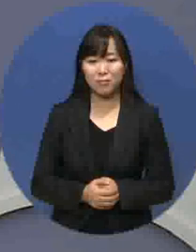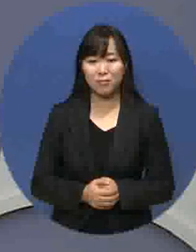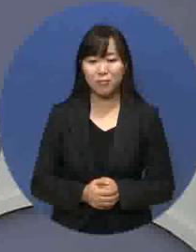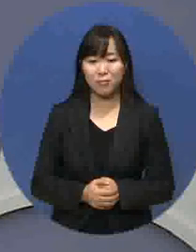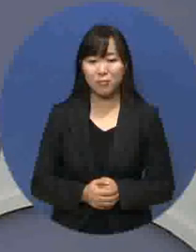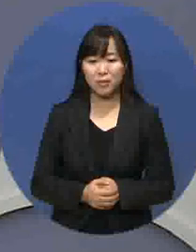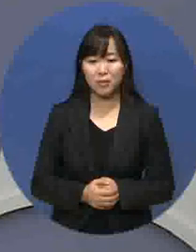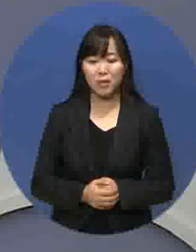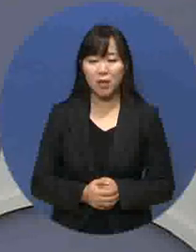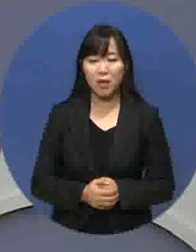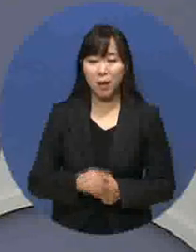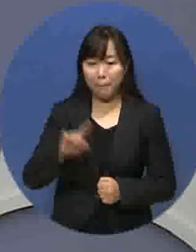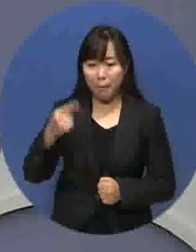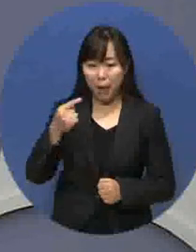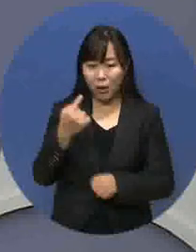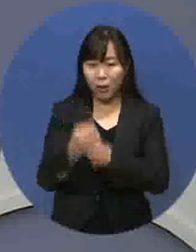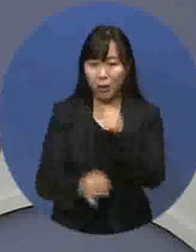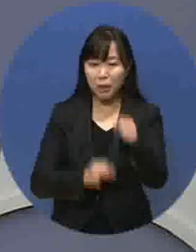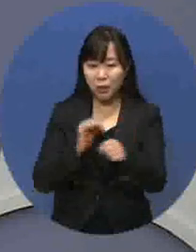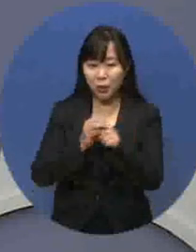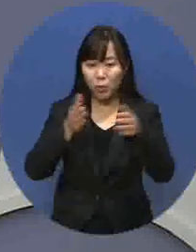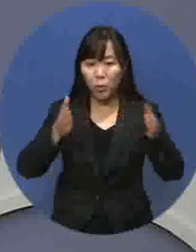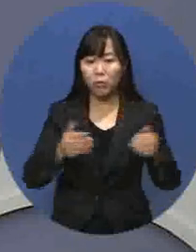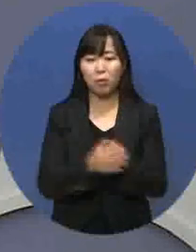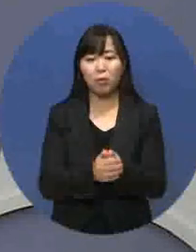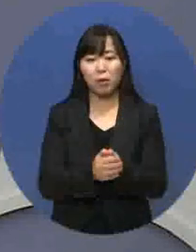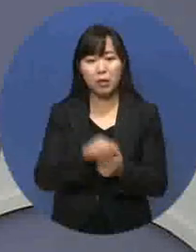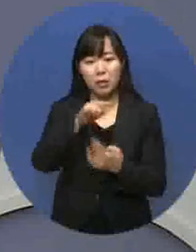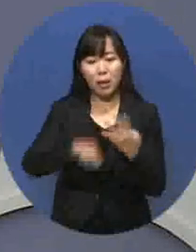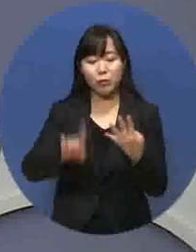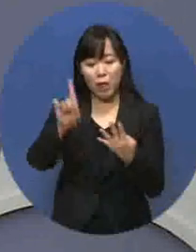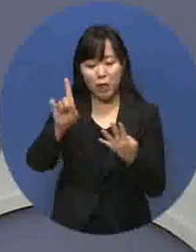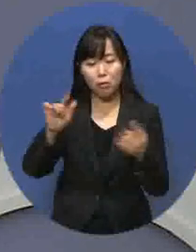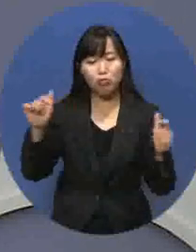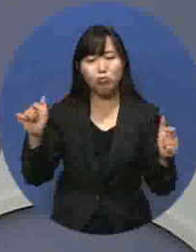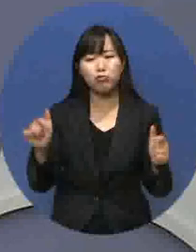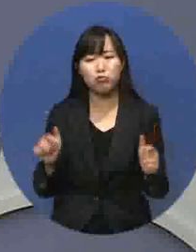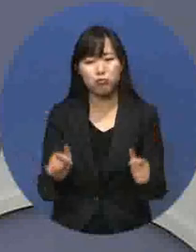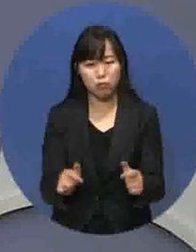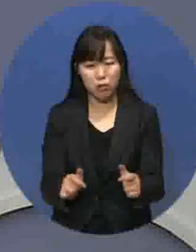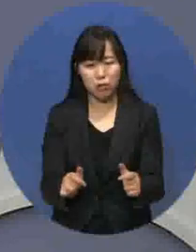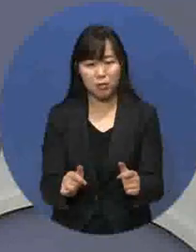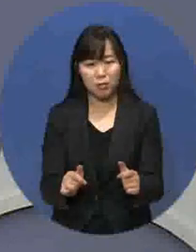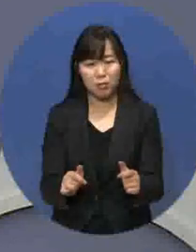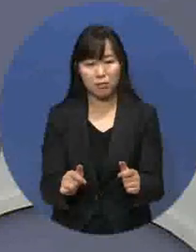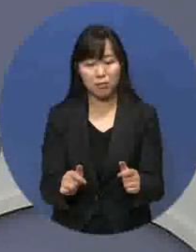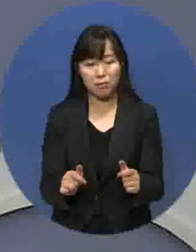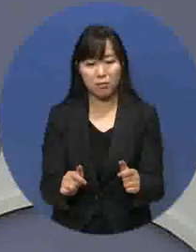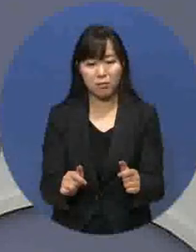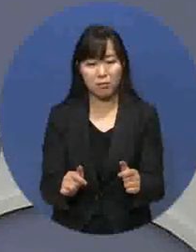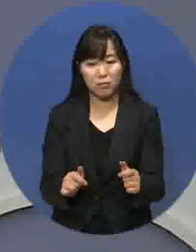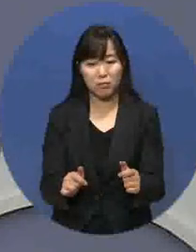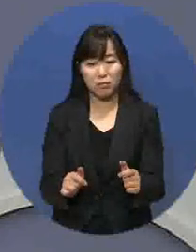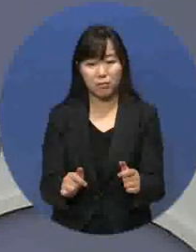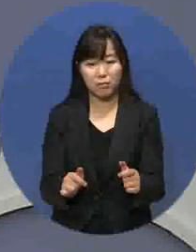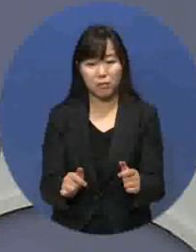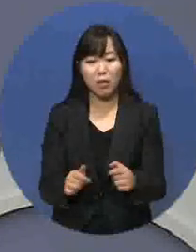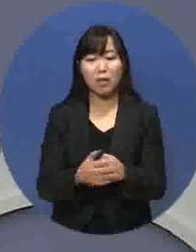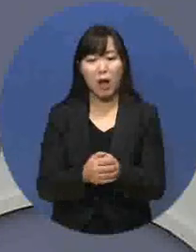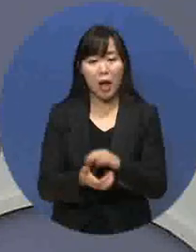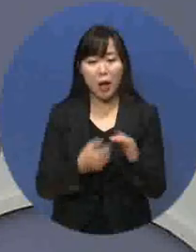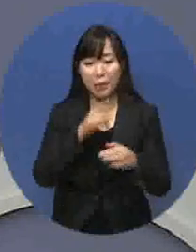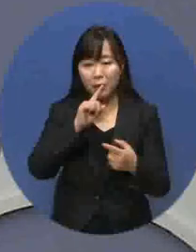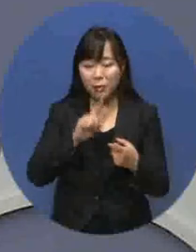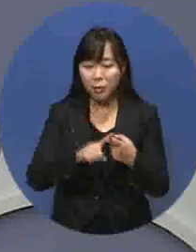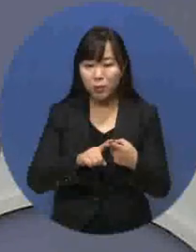세대 동안에 출생 인구 수가 4분의 1 정도까지 죽은 셈이 되거든요. 이제 아까 제가 말씀드렸던 것 중에 하나